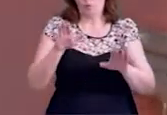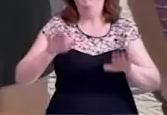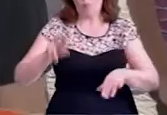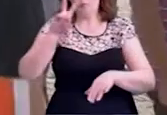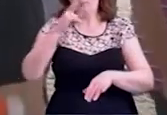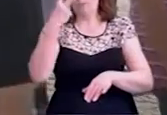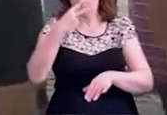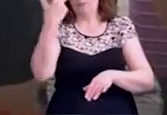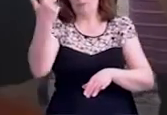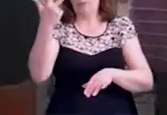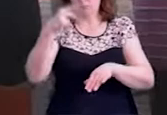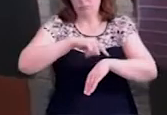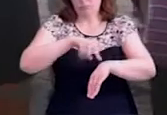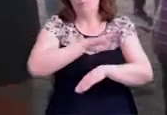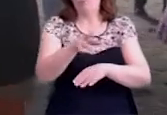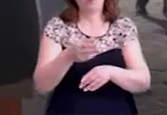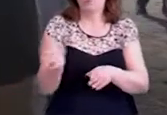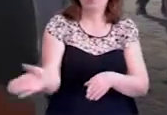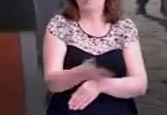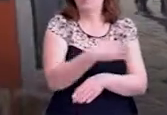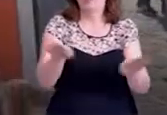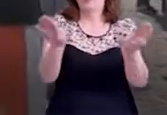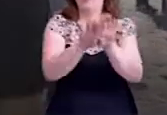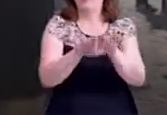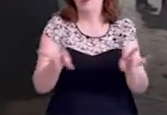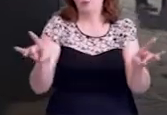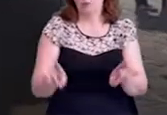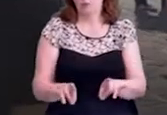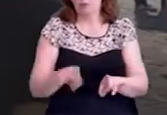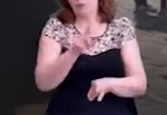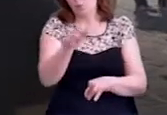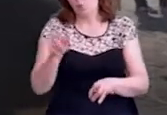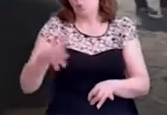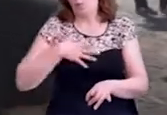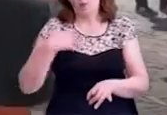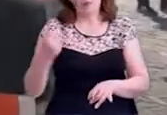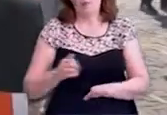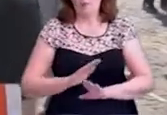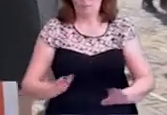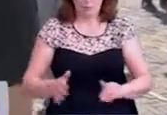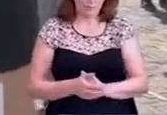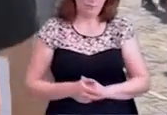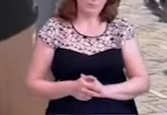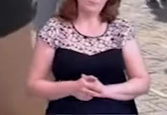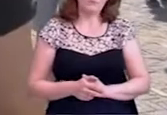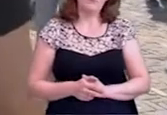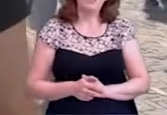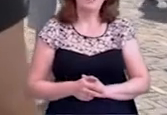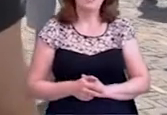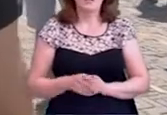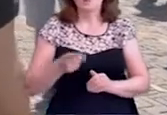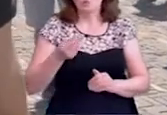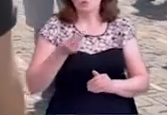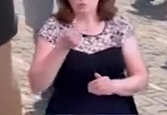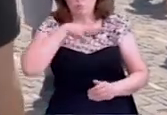години. Ми зовсім не заробляємо гроші. Ставка зрізана, тому що немає тих виручок, як раніше. А